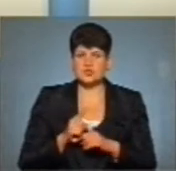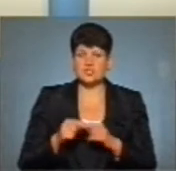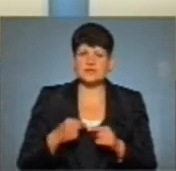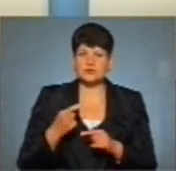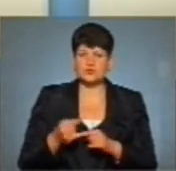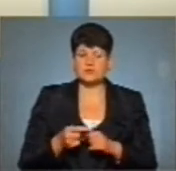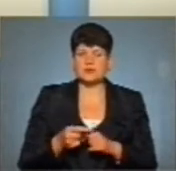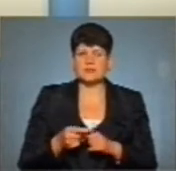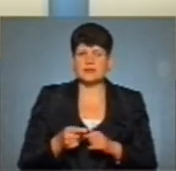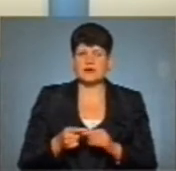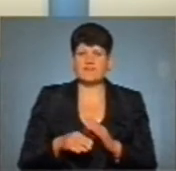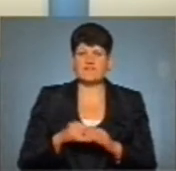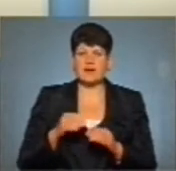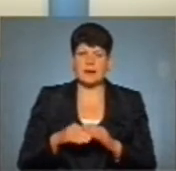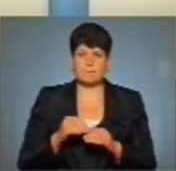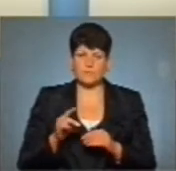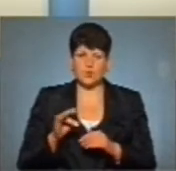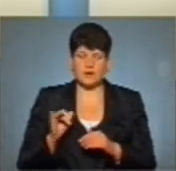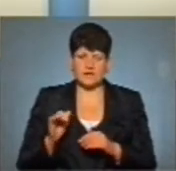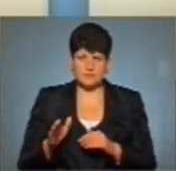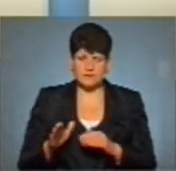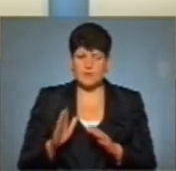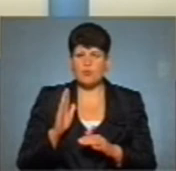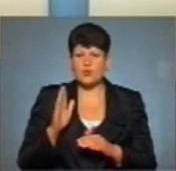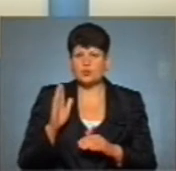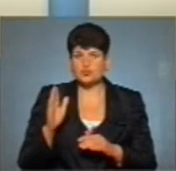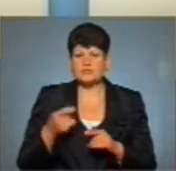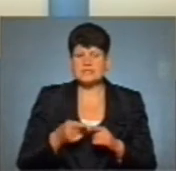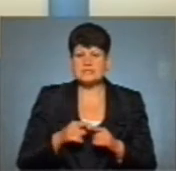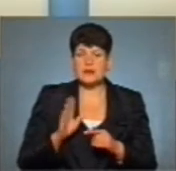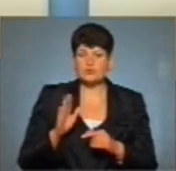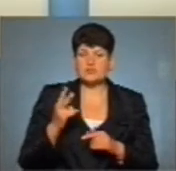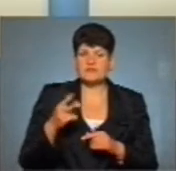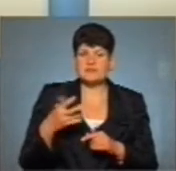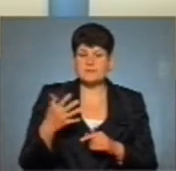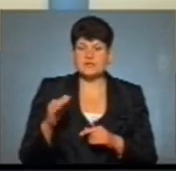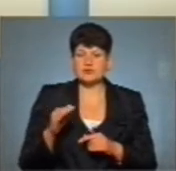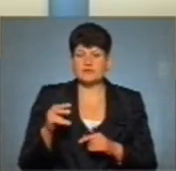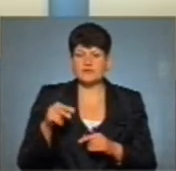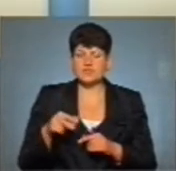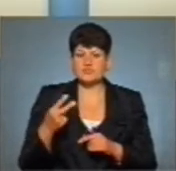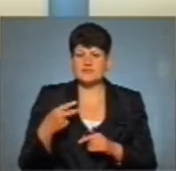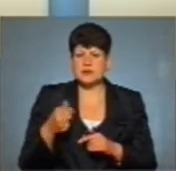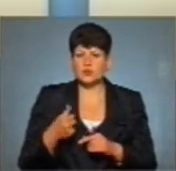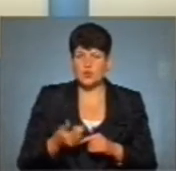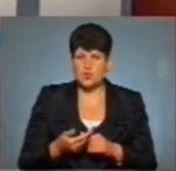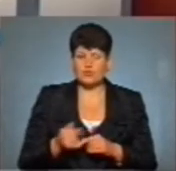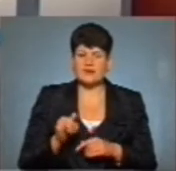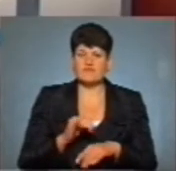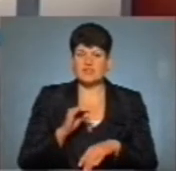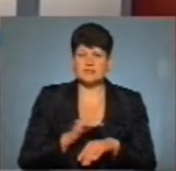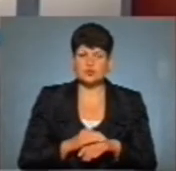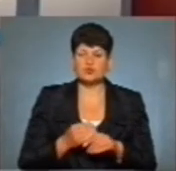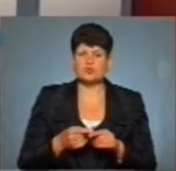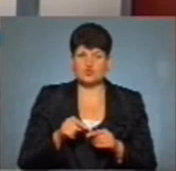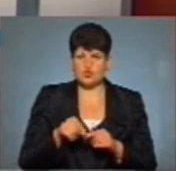чергових місцевих виборів. Прогнозуємо, що це буде 25 жовтня 2020 року. І фактично до цього